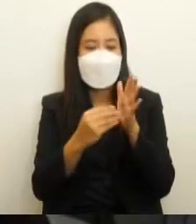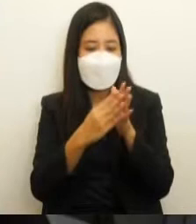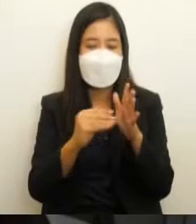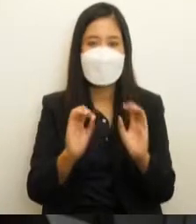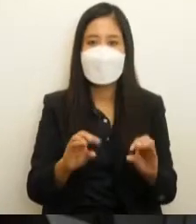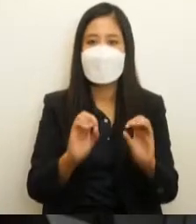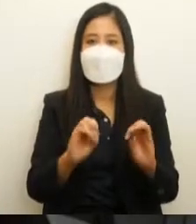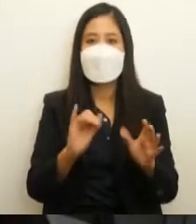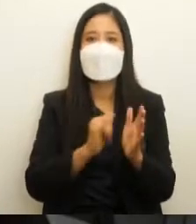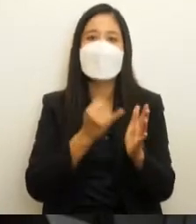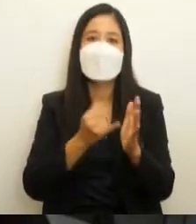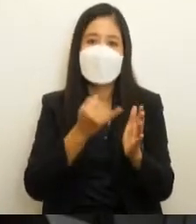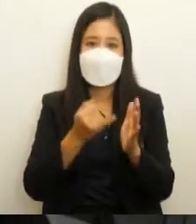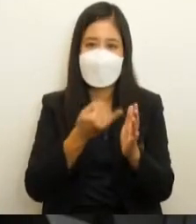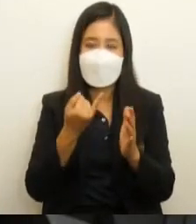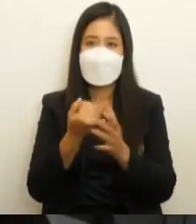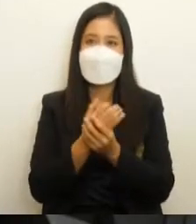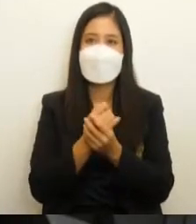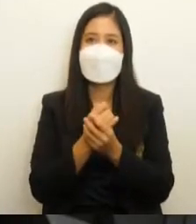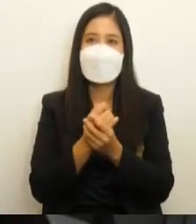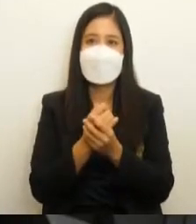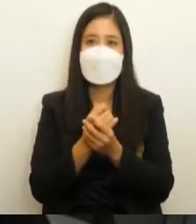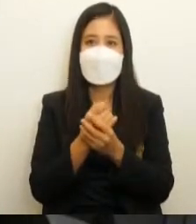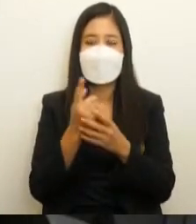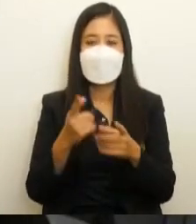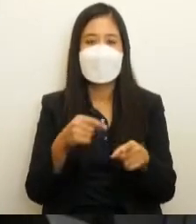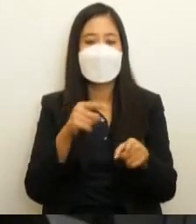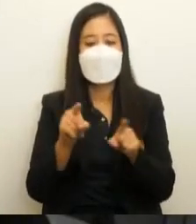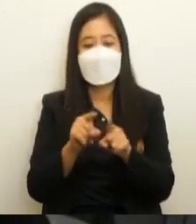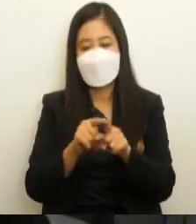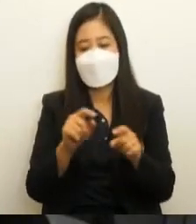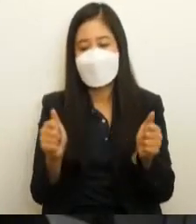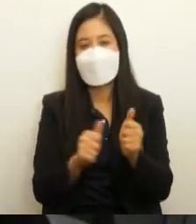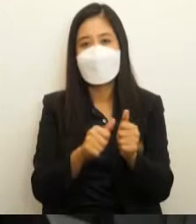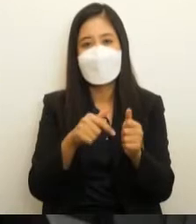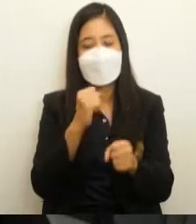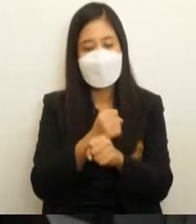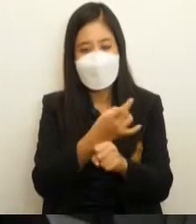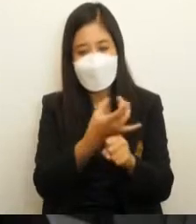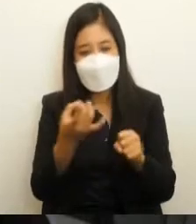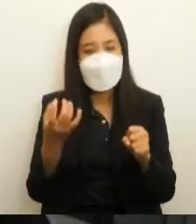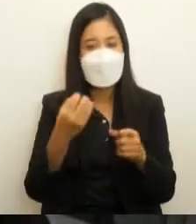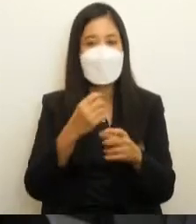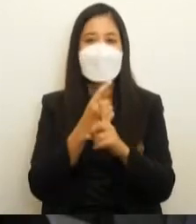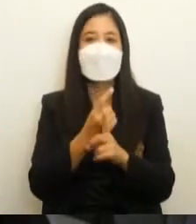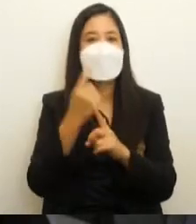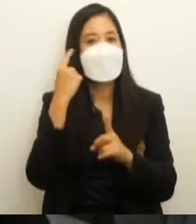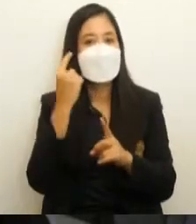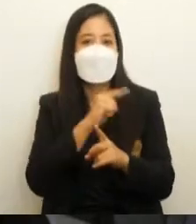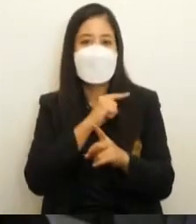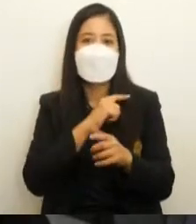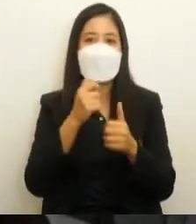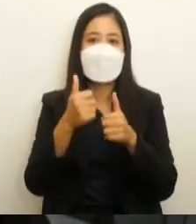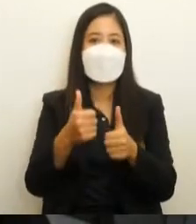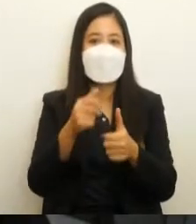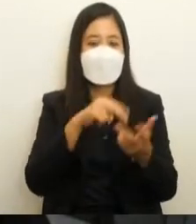ให้ได้อย่างที่เราต้องการนะคะเคยอยู่โรงเรียนใหญ่ๆทีนี้การทำอะไรมันไม่ได้อย่างที่เราคิดอย่างที่เราปรารถนาแต่